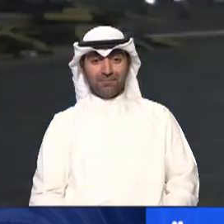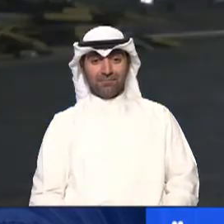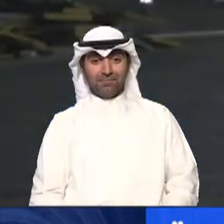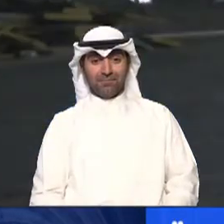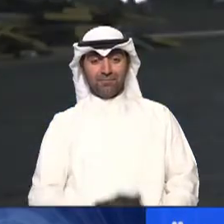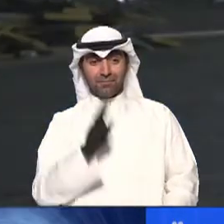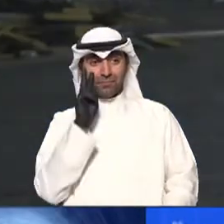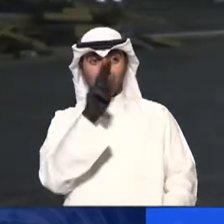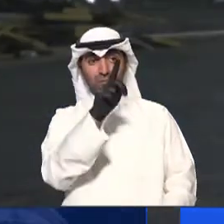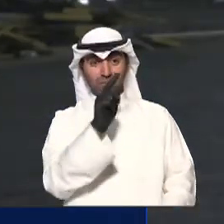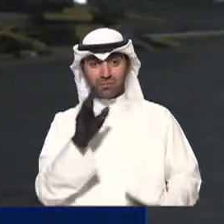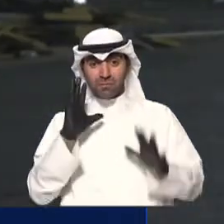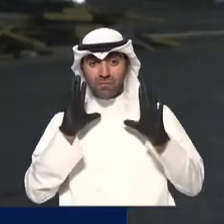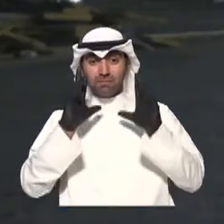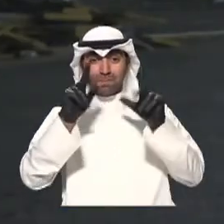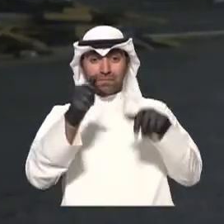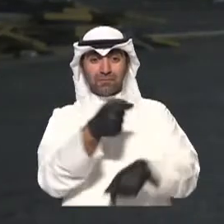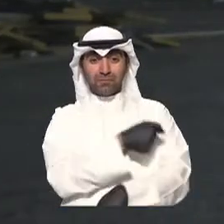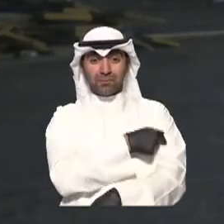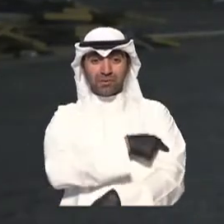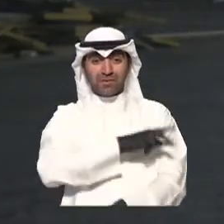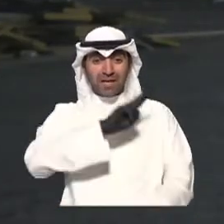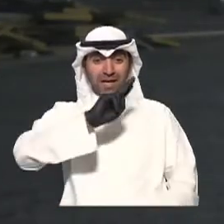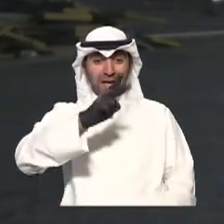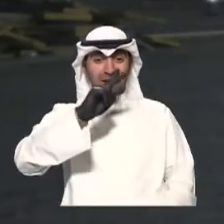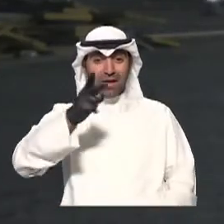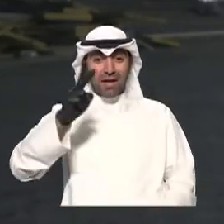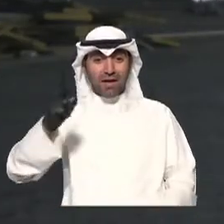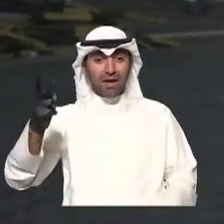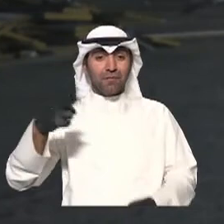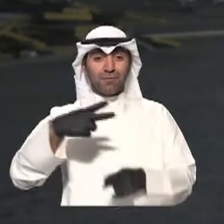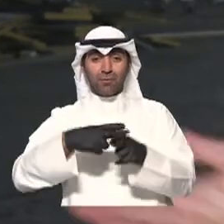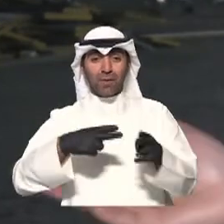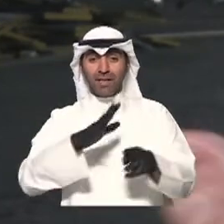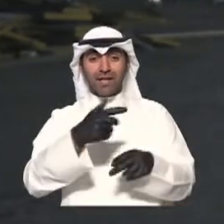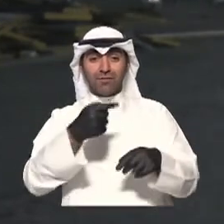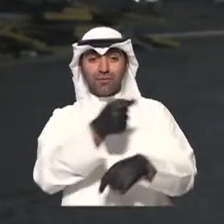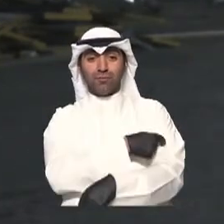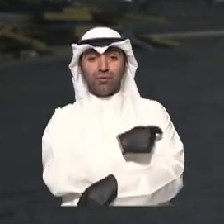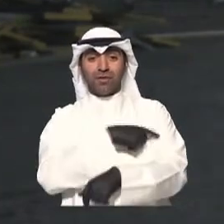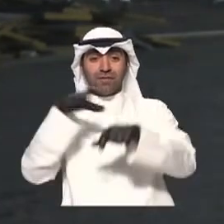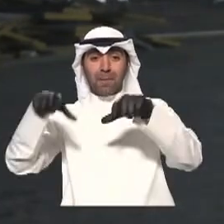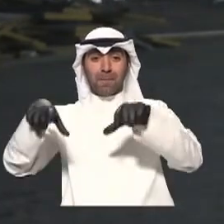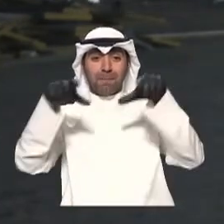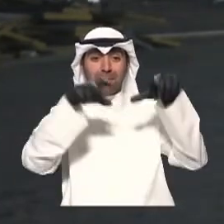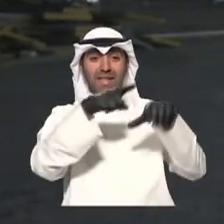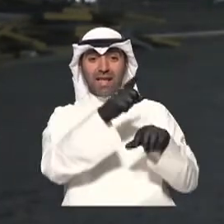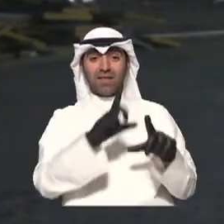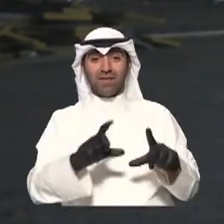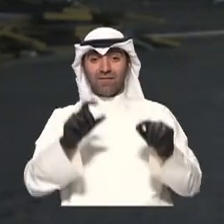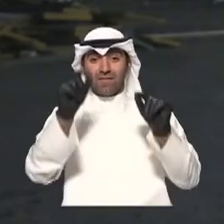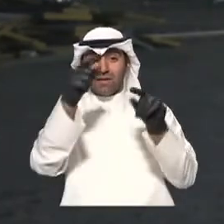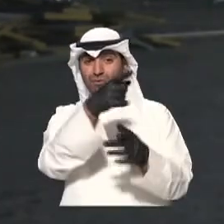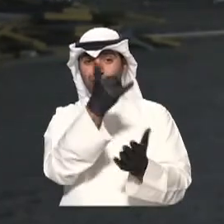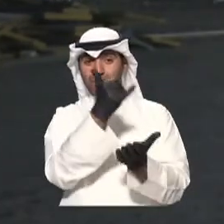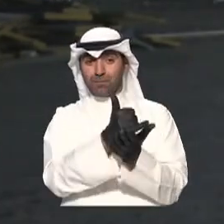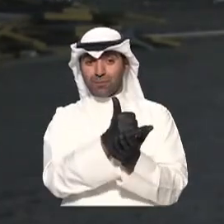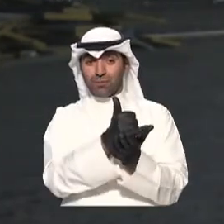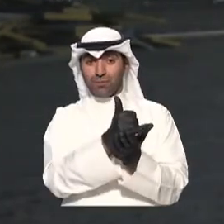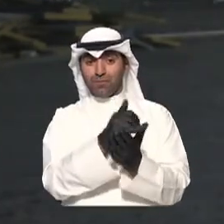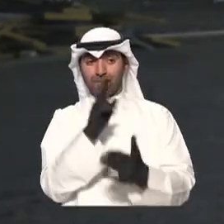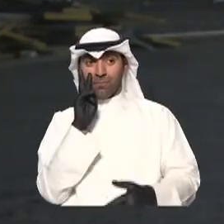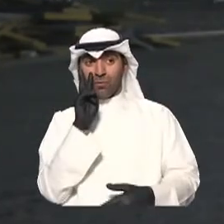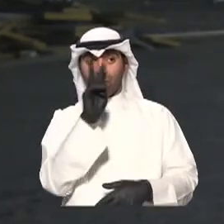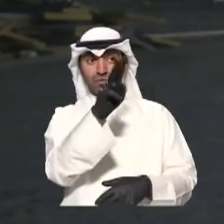تجهيز القاعات لاستقبال المصابين بفيروس كوفيد-19 وتشييد المساكن لاستضافة الكوادر الطبية،